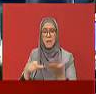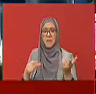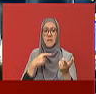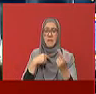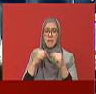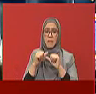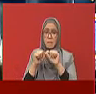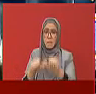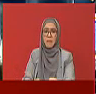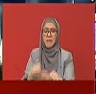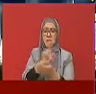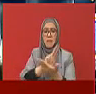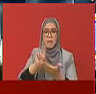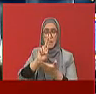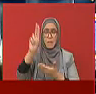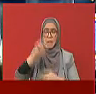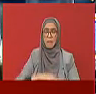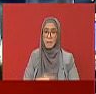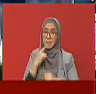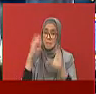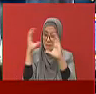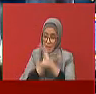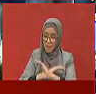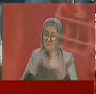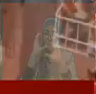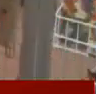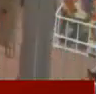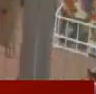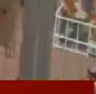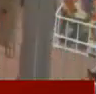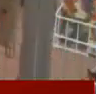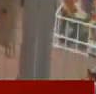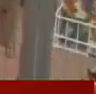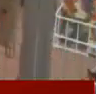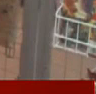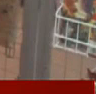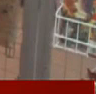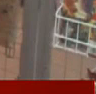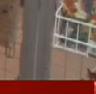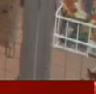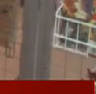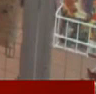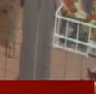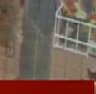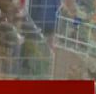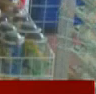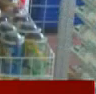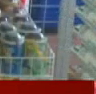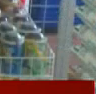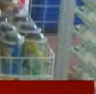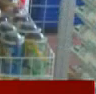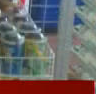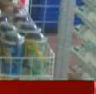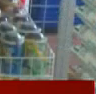Komited mendapatkan organisasi penyumbang dan memastikan sumbangan mereka akan terus diberikan kepada penerima program Food